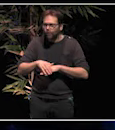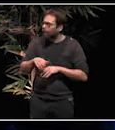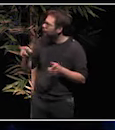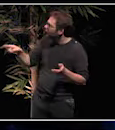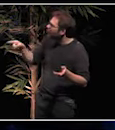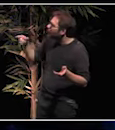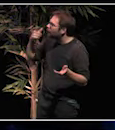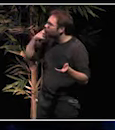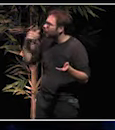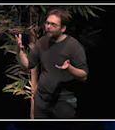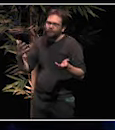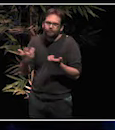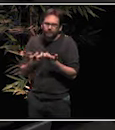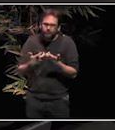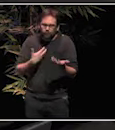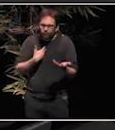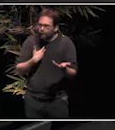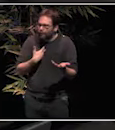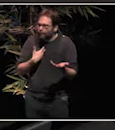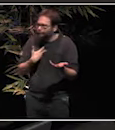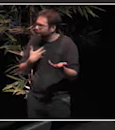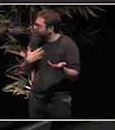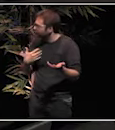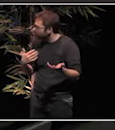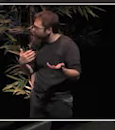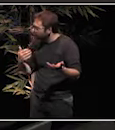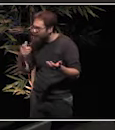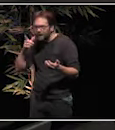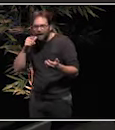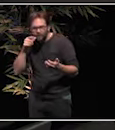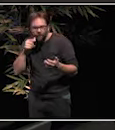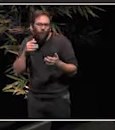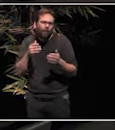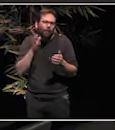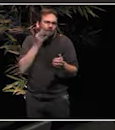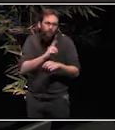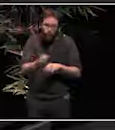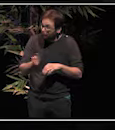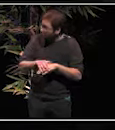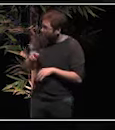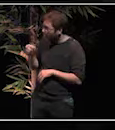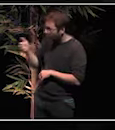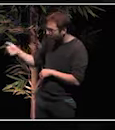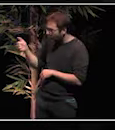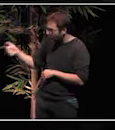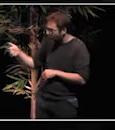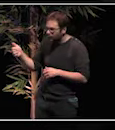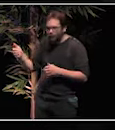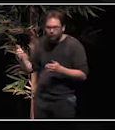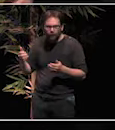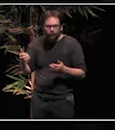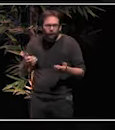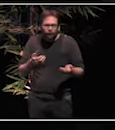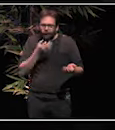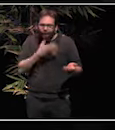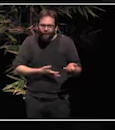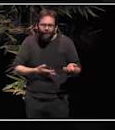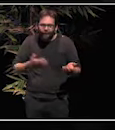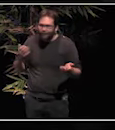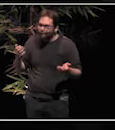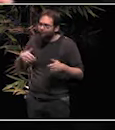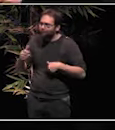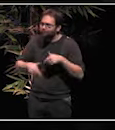certains d'entre vous, et moi, en ce moment, c'est déjà voilà, un effort pas si anodin, mais pour Nathalie, c'est vraiment... voilà, c'est vraiment rien, tu voilà, peux parler, tu oui, peux,